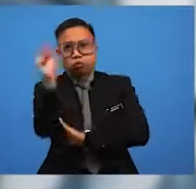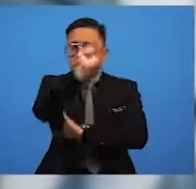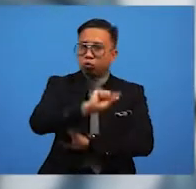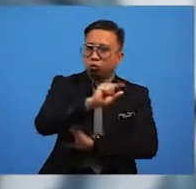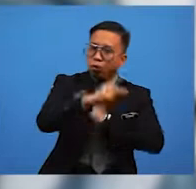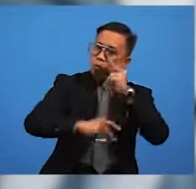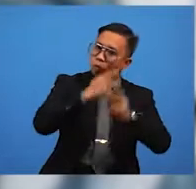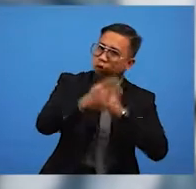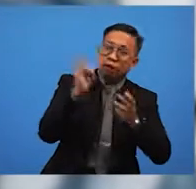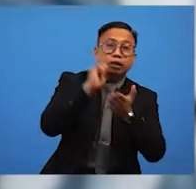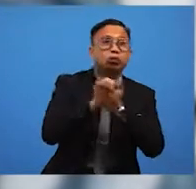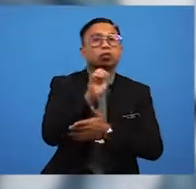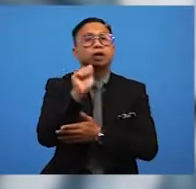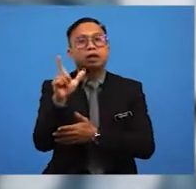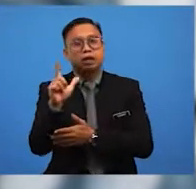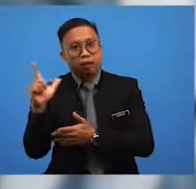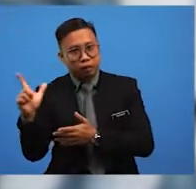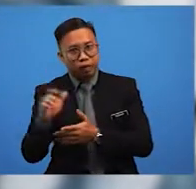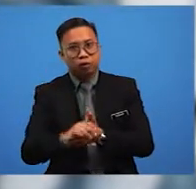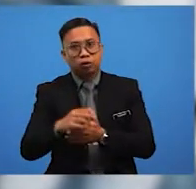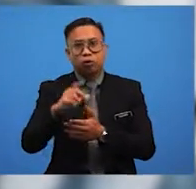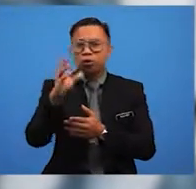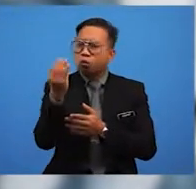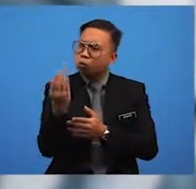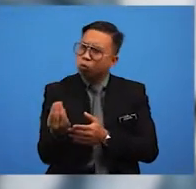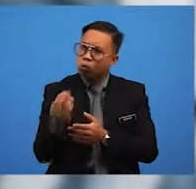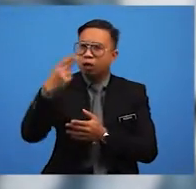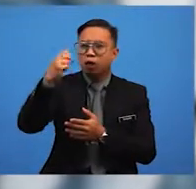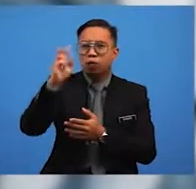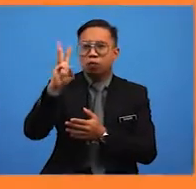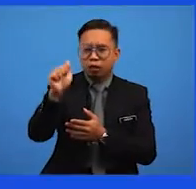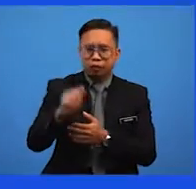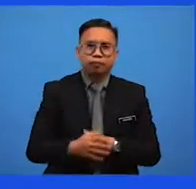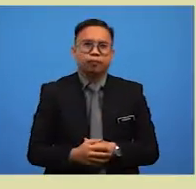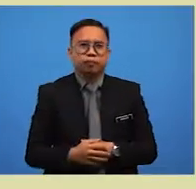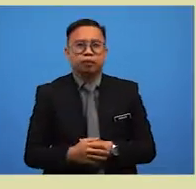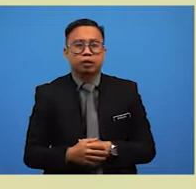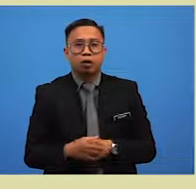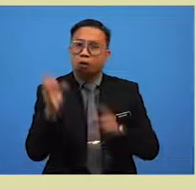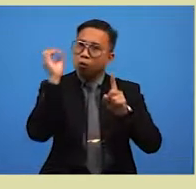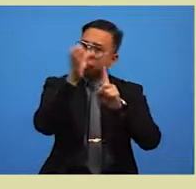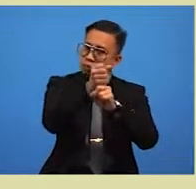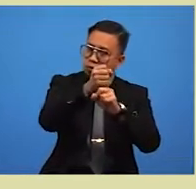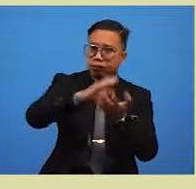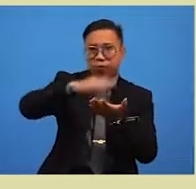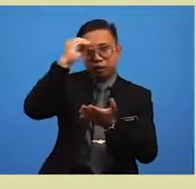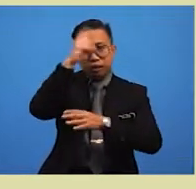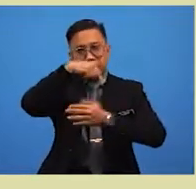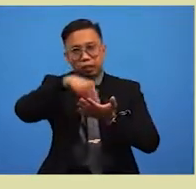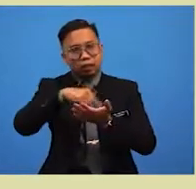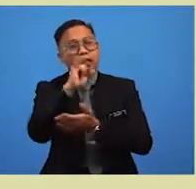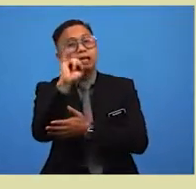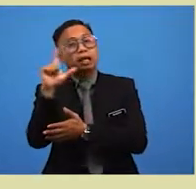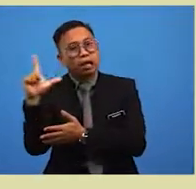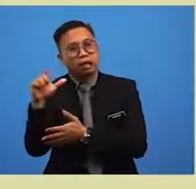Proses itu adalah luluh hawa atau weathering. Baik, objektif pembelajaran murid-murid hari ini